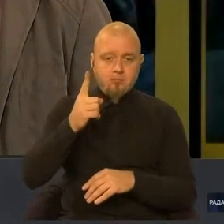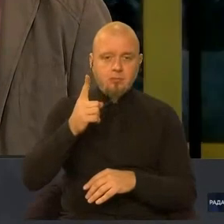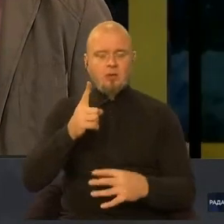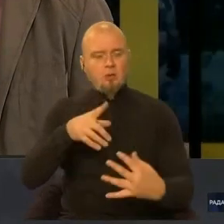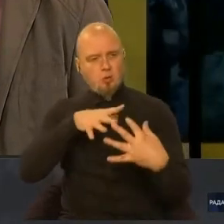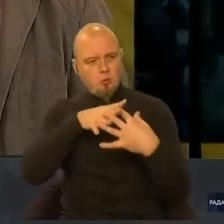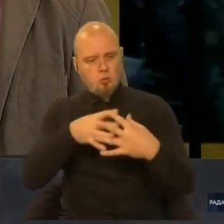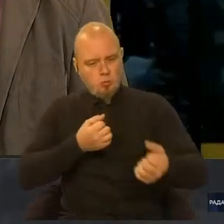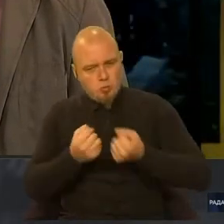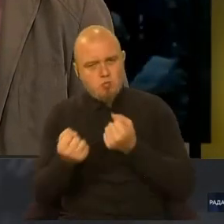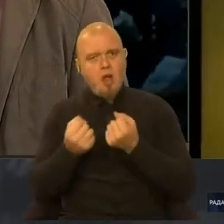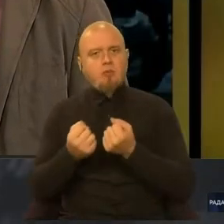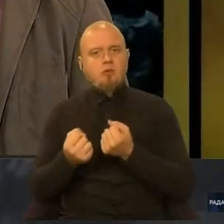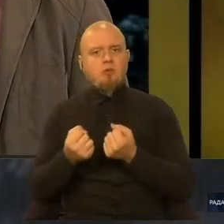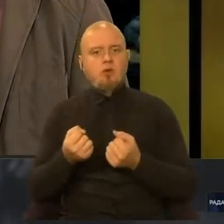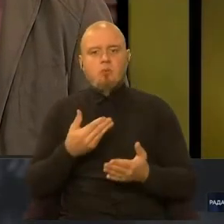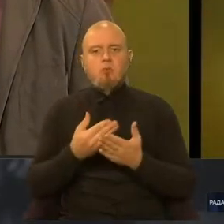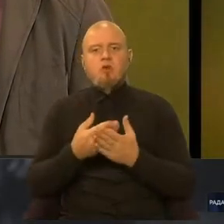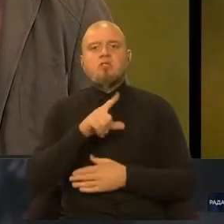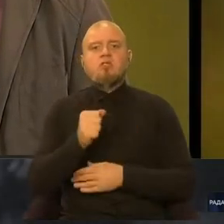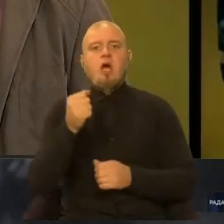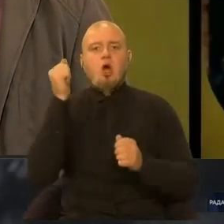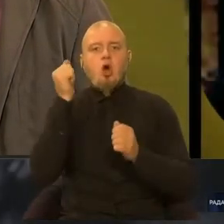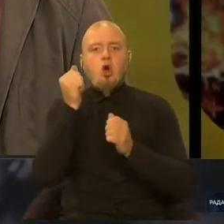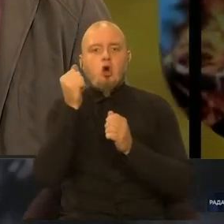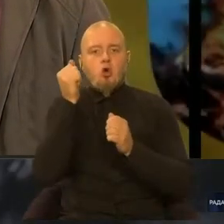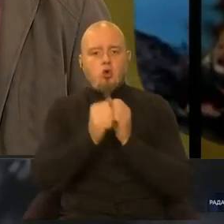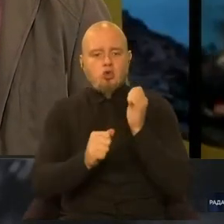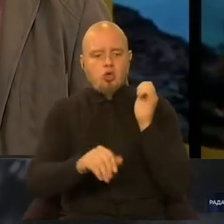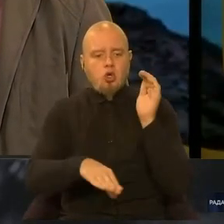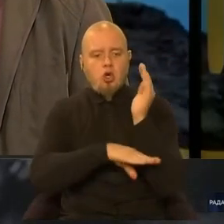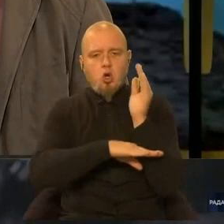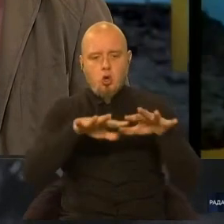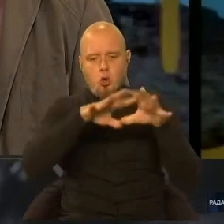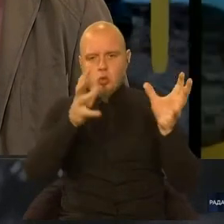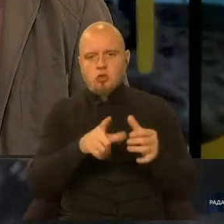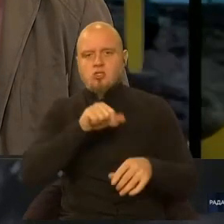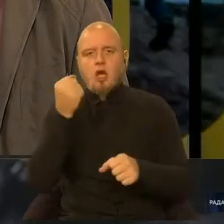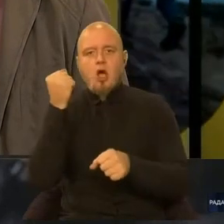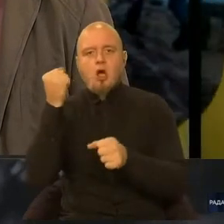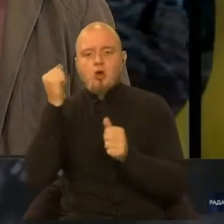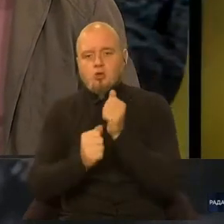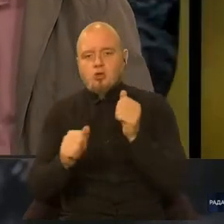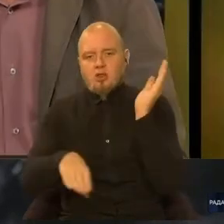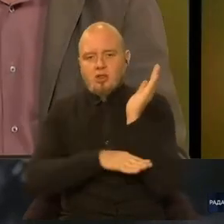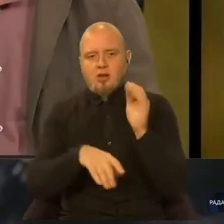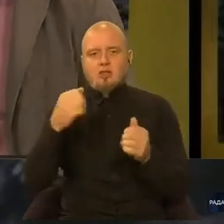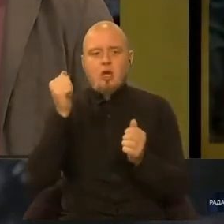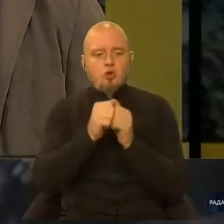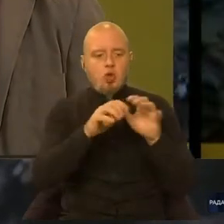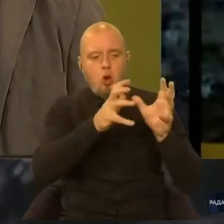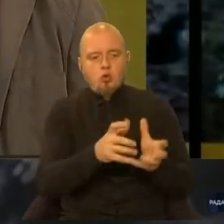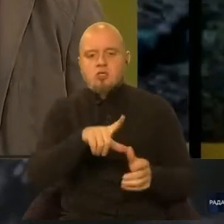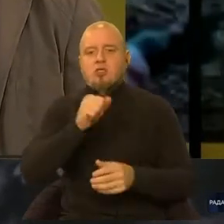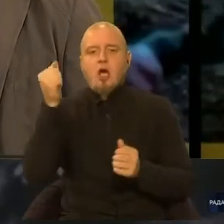рубаємося буквально за кожен кущ. Просто за кожне дерево, за кожен кущ, за кожен метр